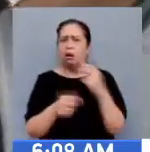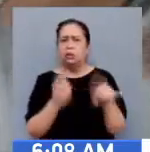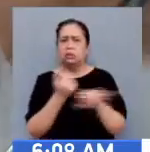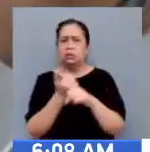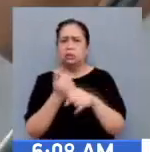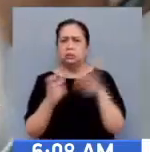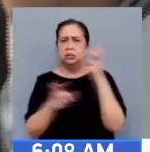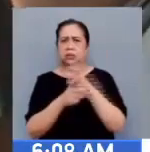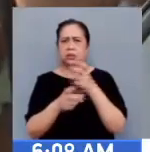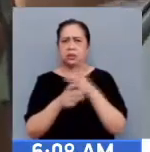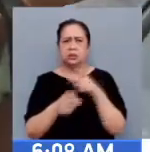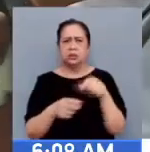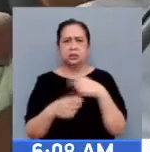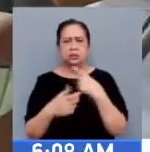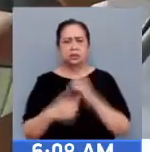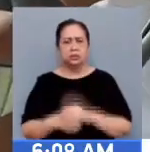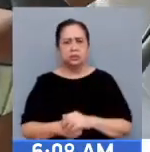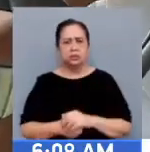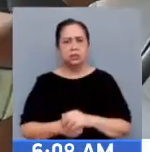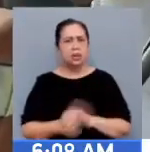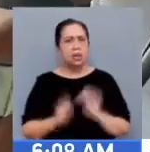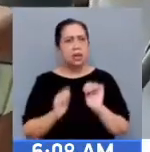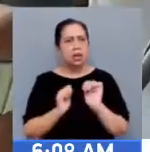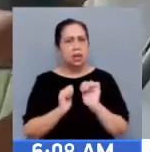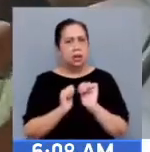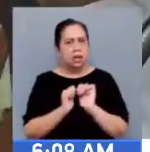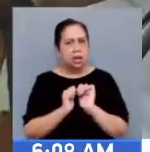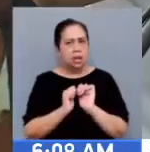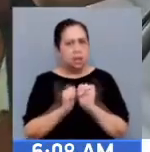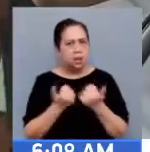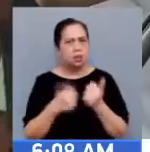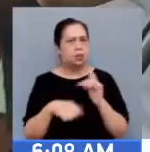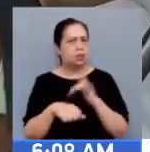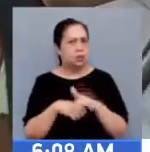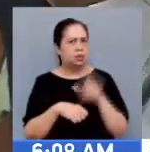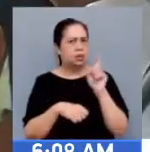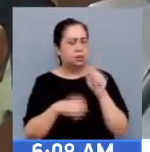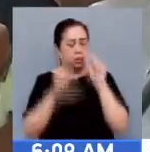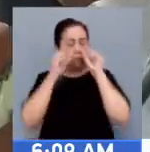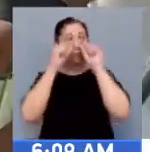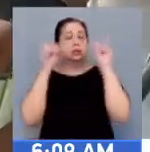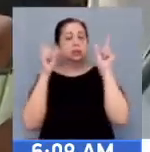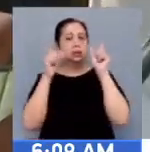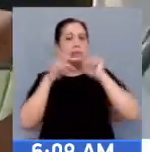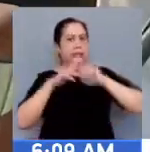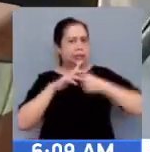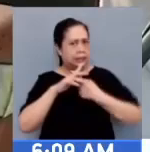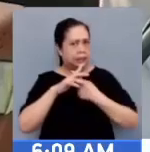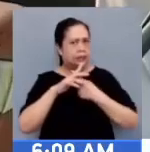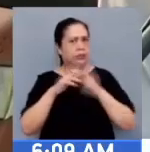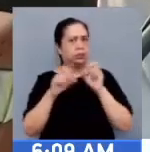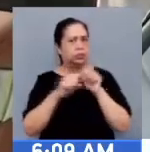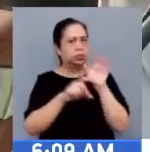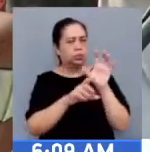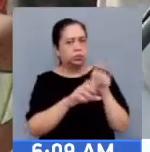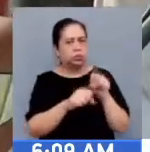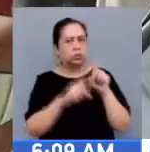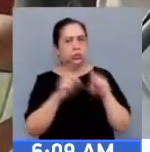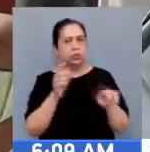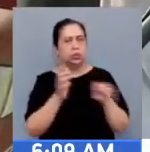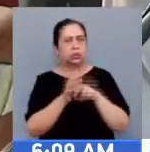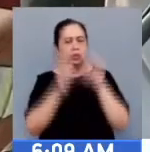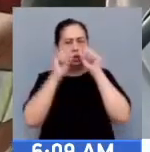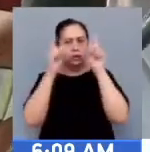pa. Gano ka... kaaga po kayo kailangan gumising para lamang makatsempo ng sasakyan? Gigising po ako ng alas